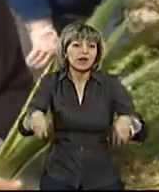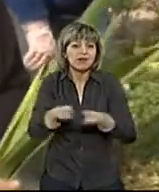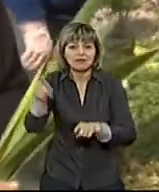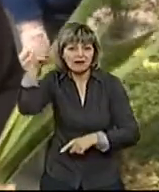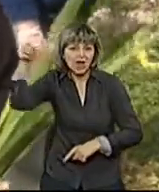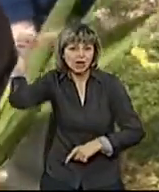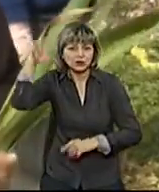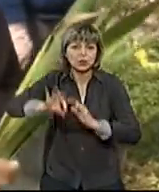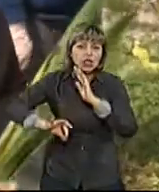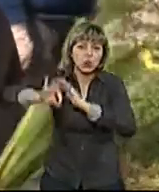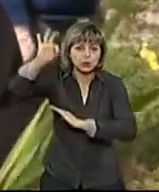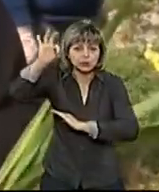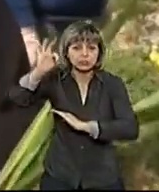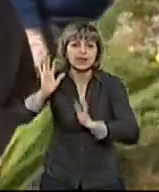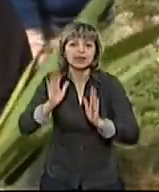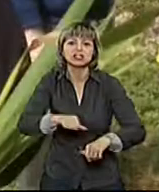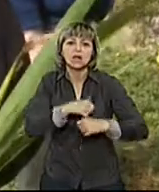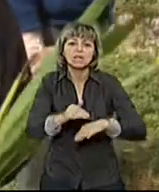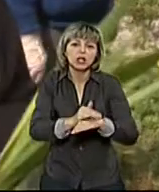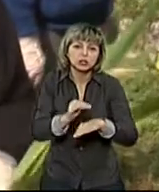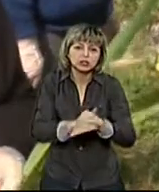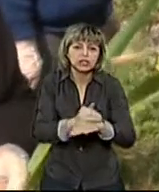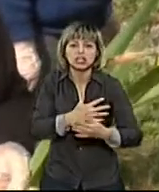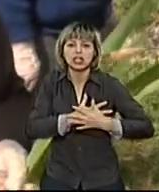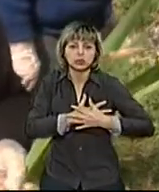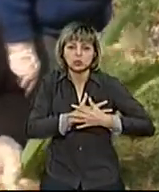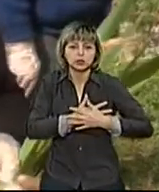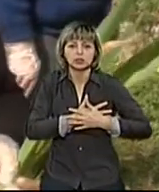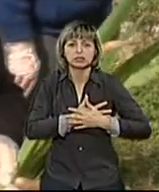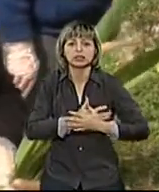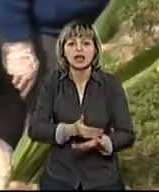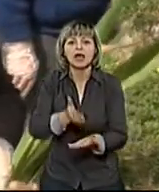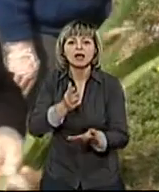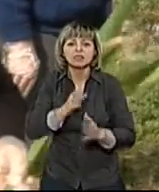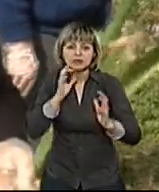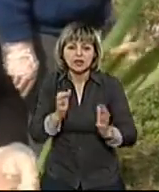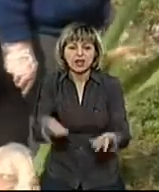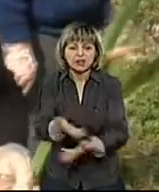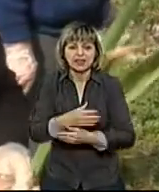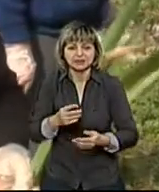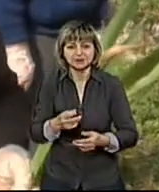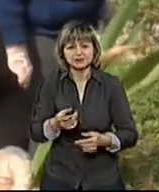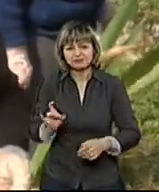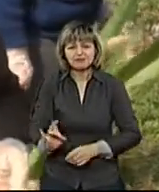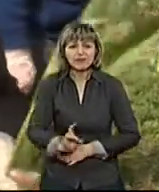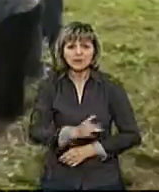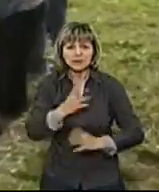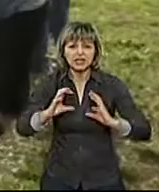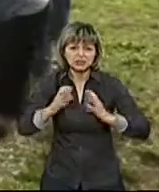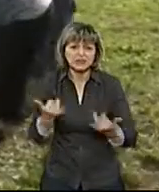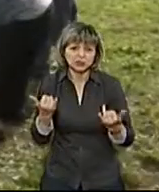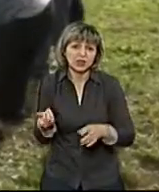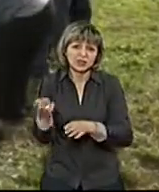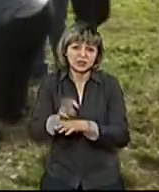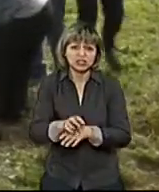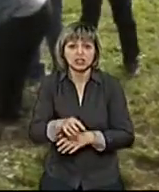сонце у зеніті. Лиш милосердя і доброта тримають нас на білім світі. Отого ми тут і прийшли сюди.